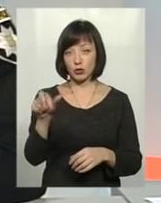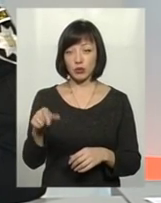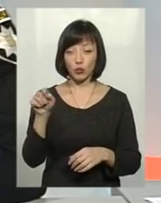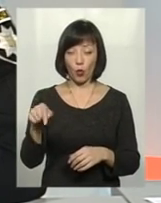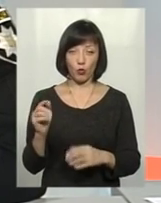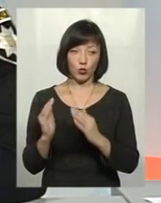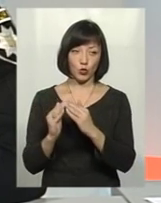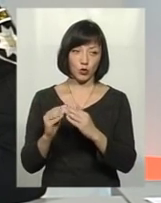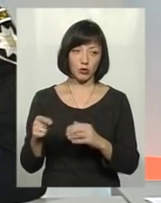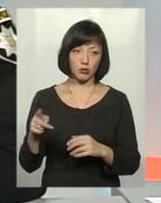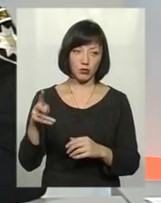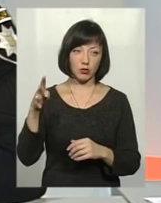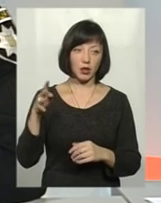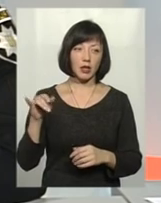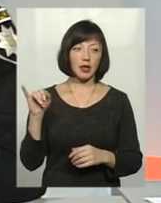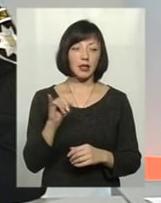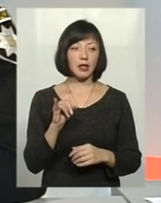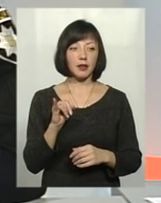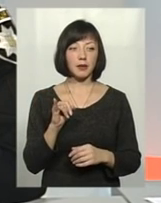того будинку. І